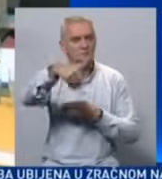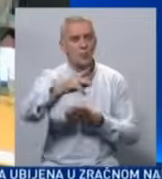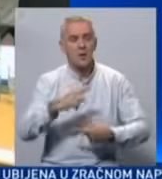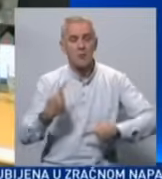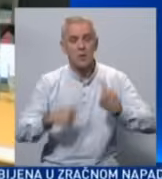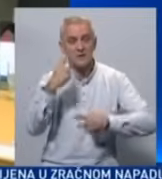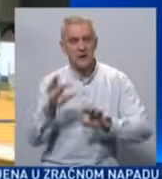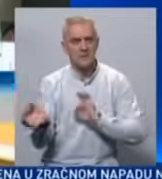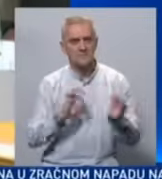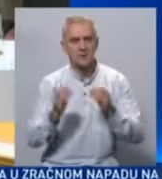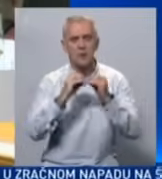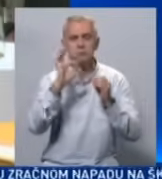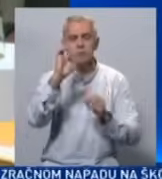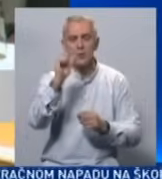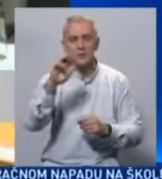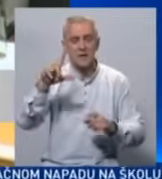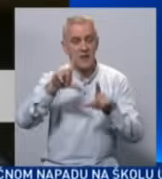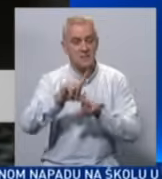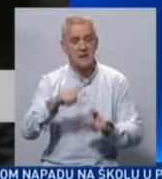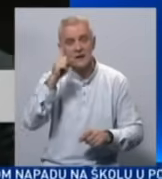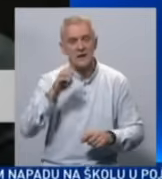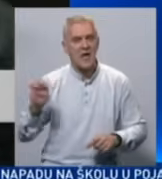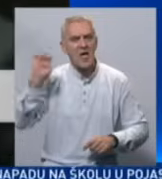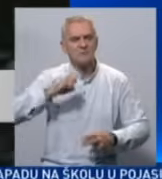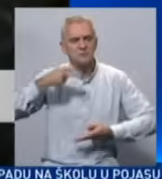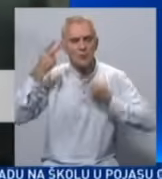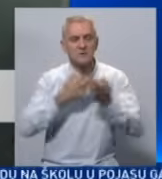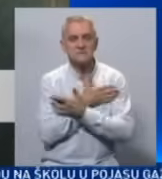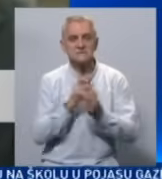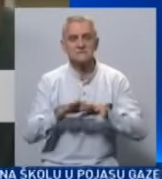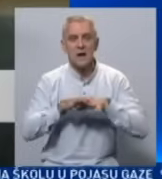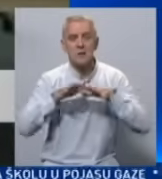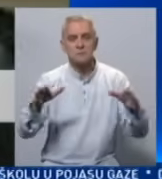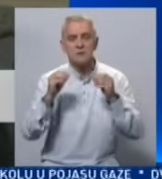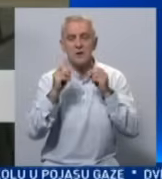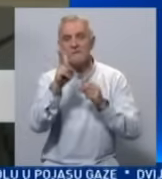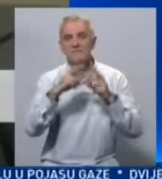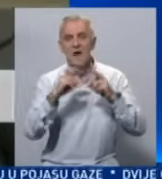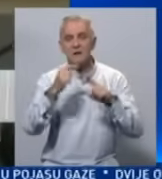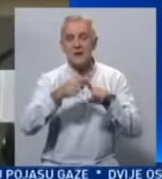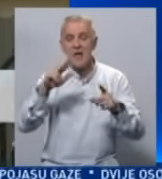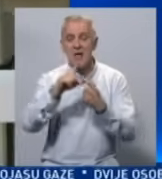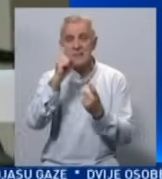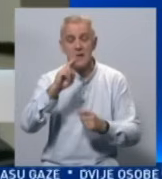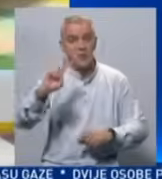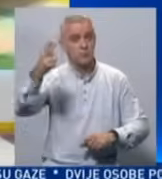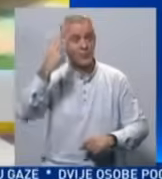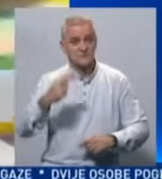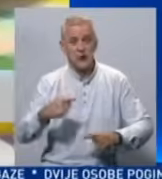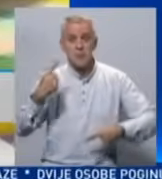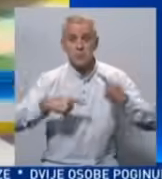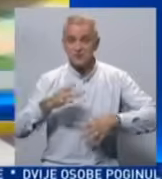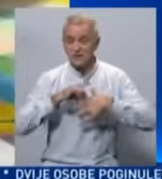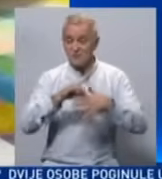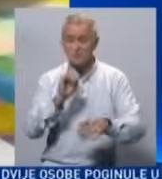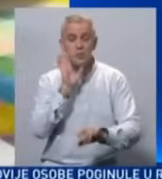i bezbjednost Josep Borrell i evropski komesar za proširenje Oliver Varhelji. Pozvali su političke lidere u Bosni i